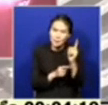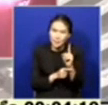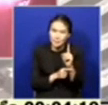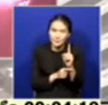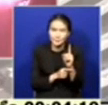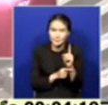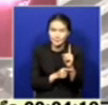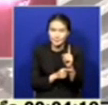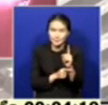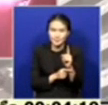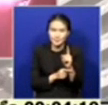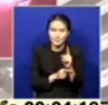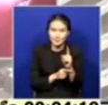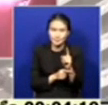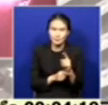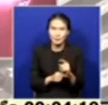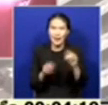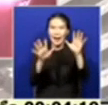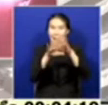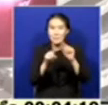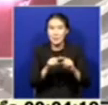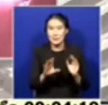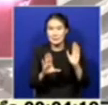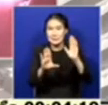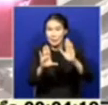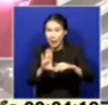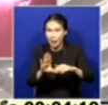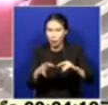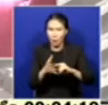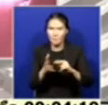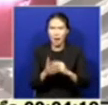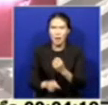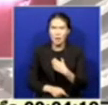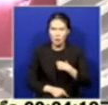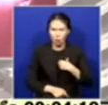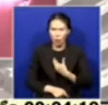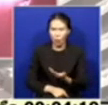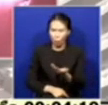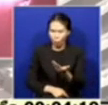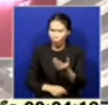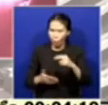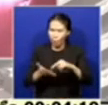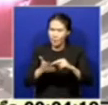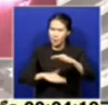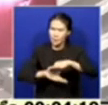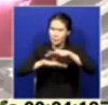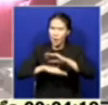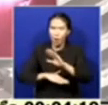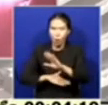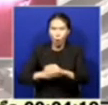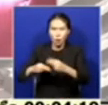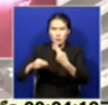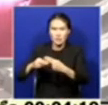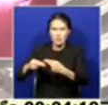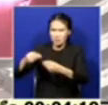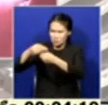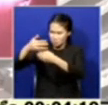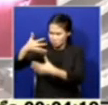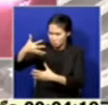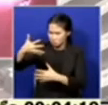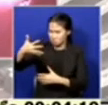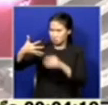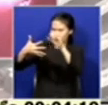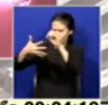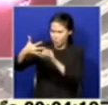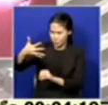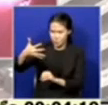ไรที่คุกคามคุณวันเฉลิมหรือไม่ก็คงได้คำตอบจากการตรวจสอบของยูเอ็นเอเชียเองว่ามันไม่มีและขณะเ